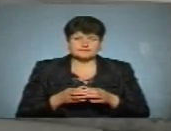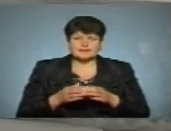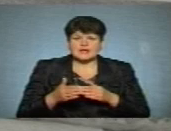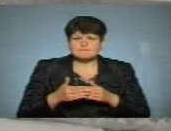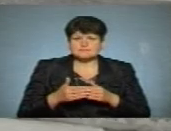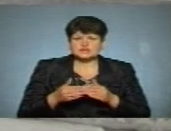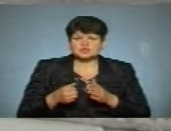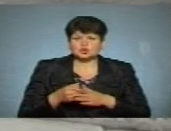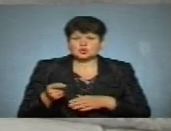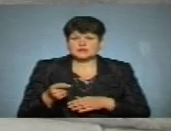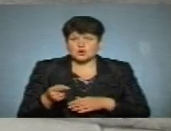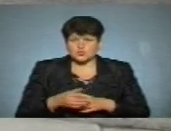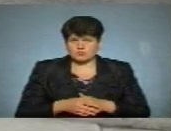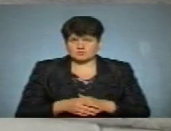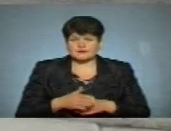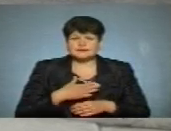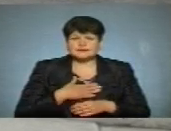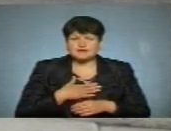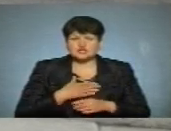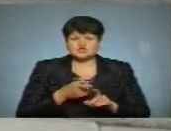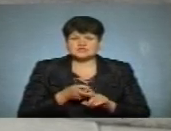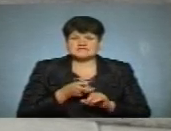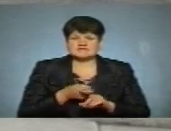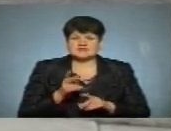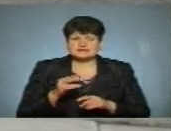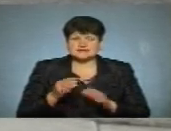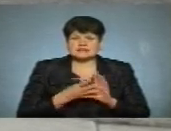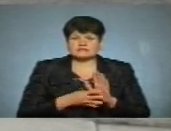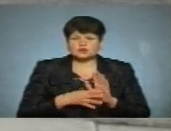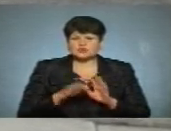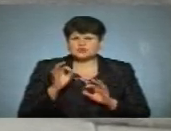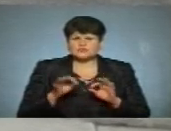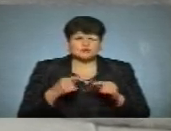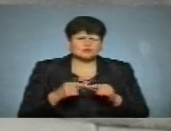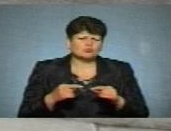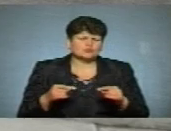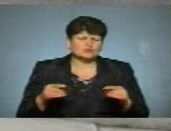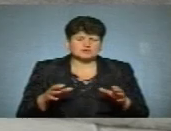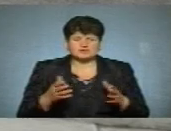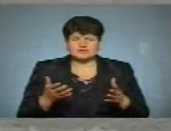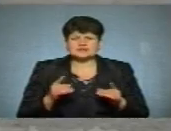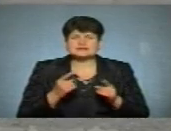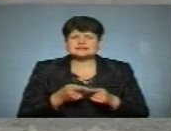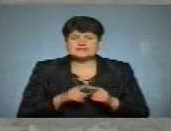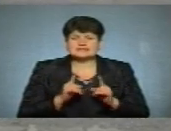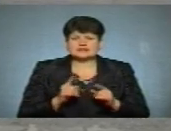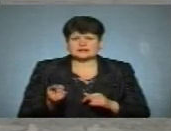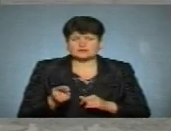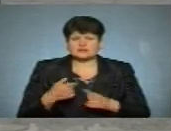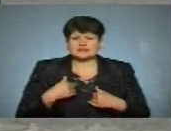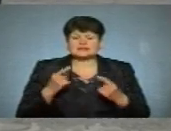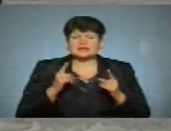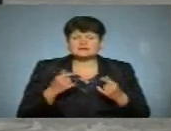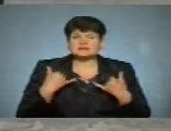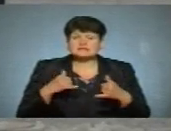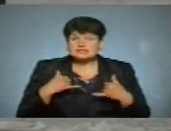найближче до Тернополя. І наші зв'язки 90% будь-яких – це тільки Тернопіль. Мені навіть дивно,